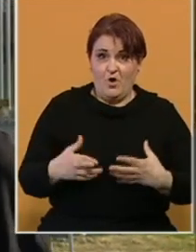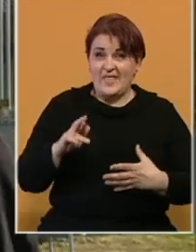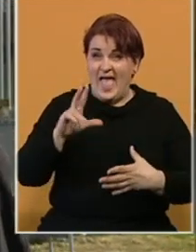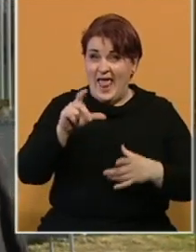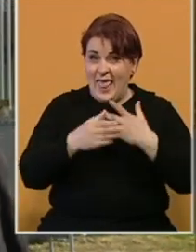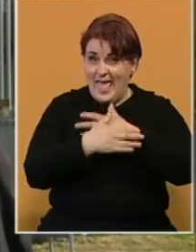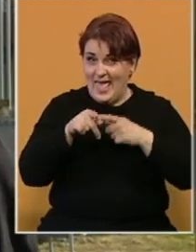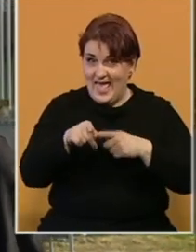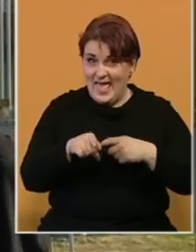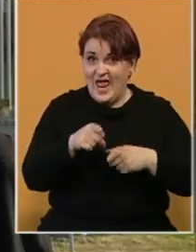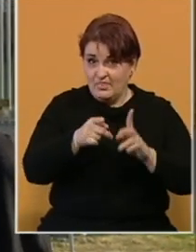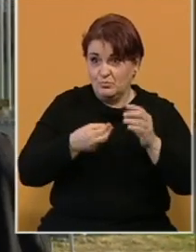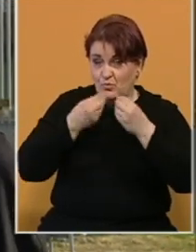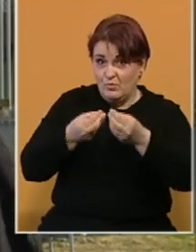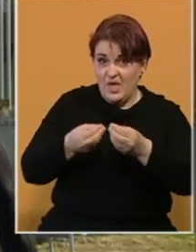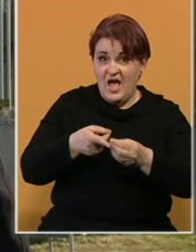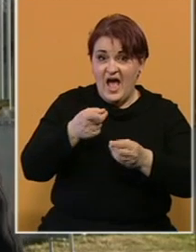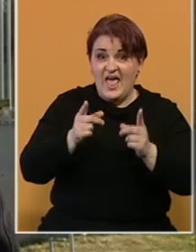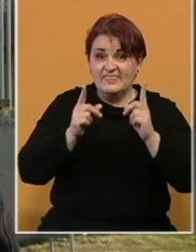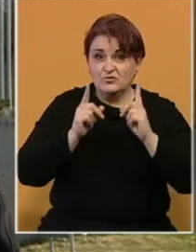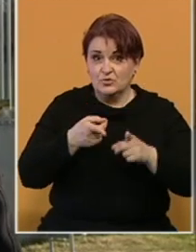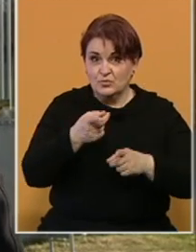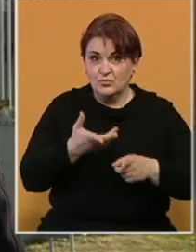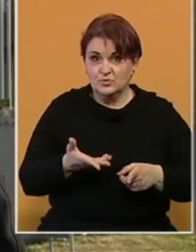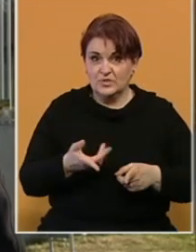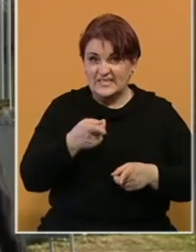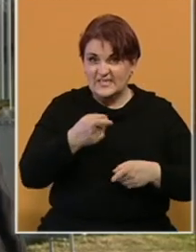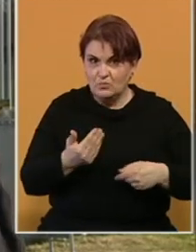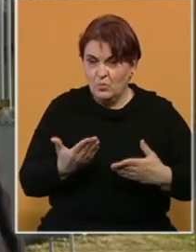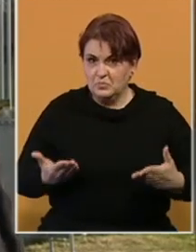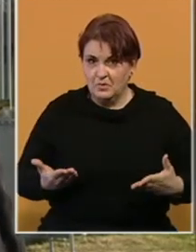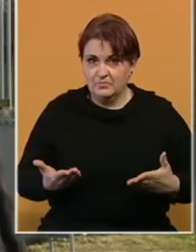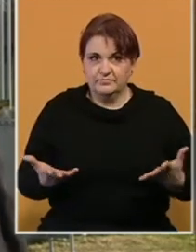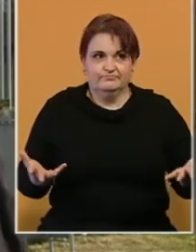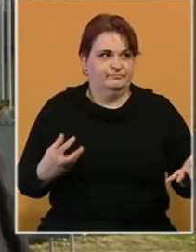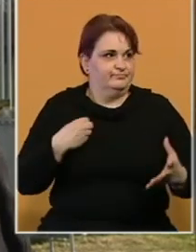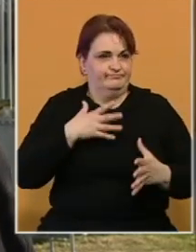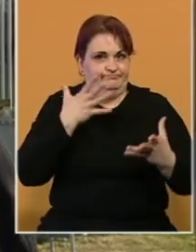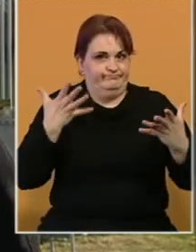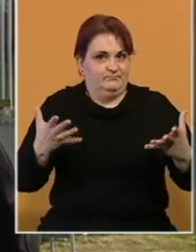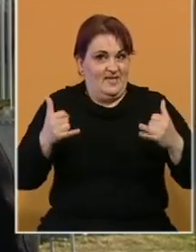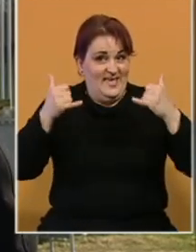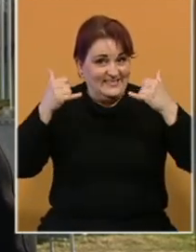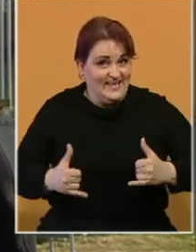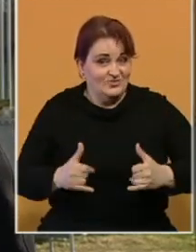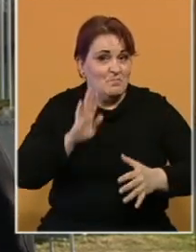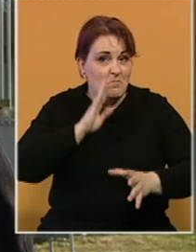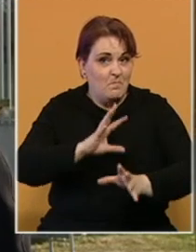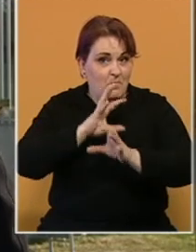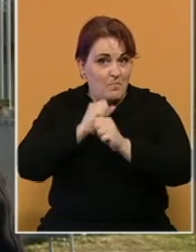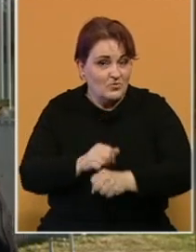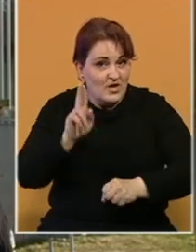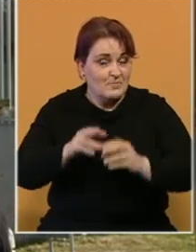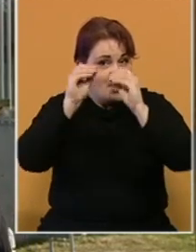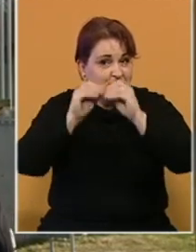Eleza da mu je saopšteno da će ga suditi za Lutku. Što je skandal. Sada će Bosna i Hercegovina